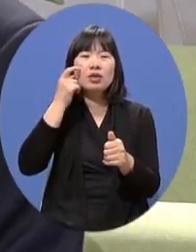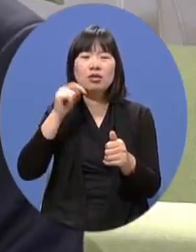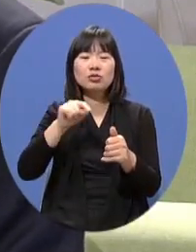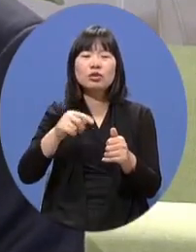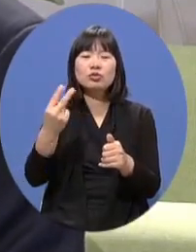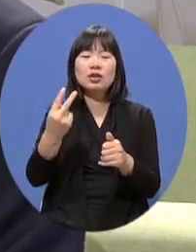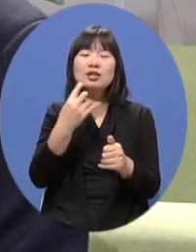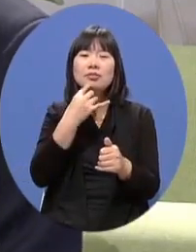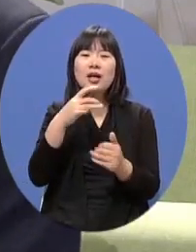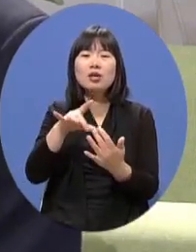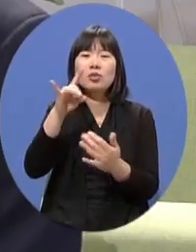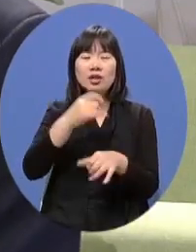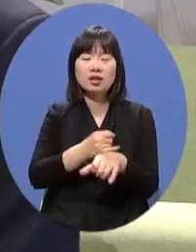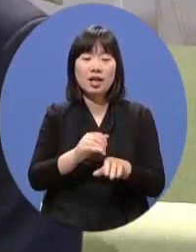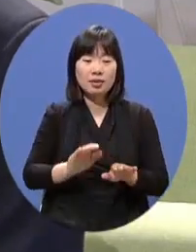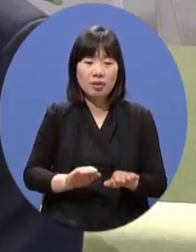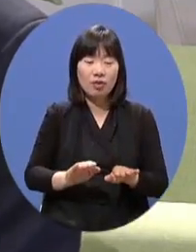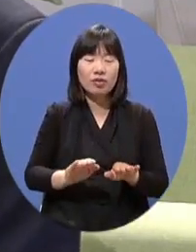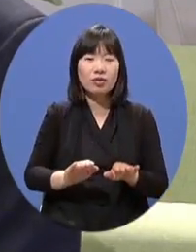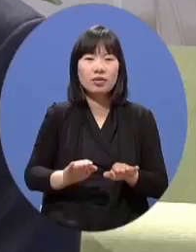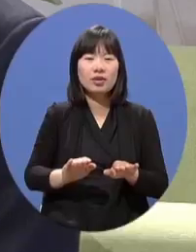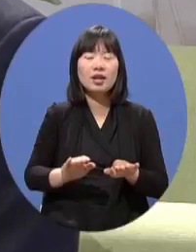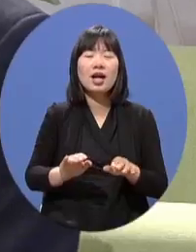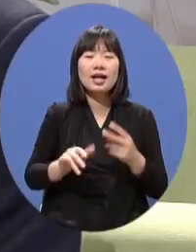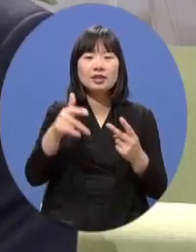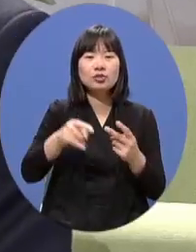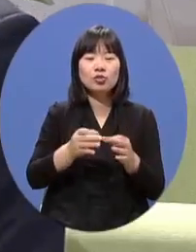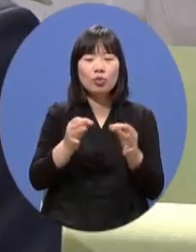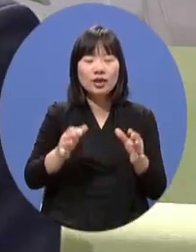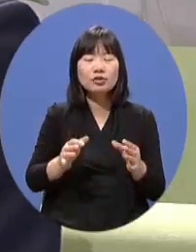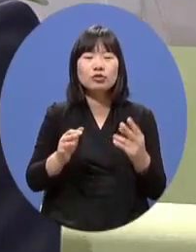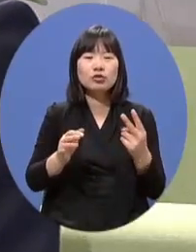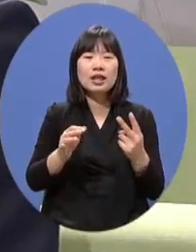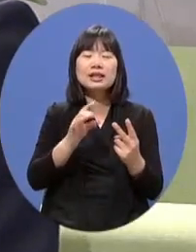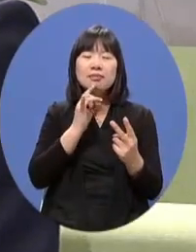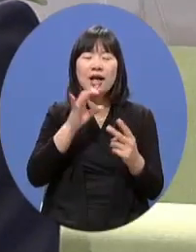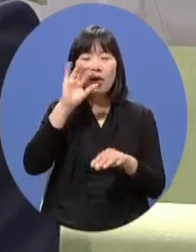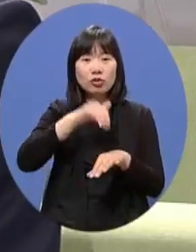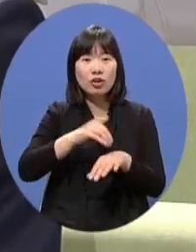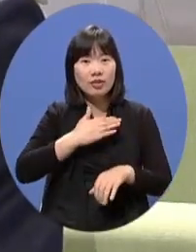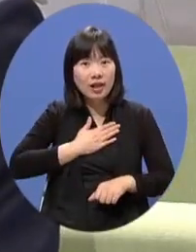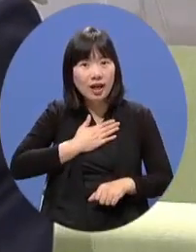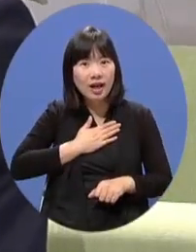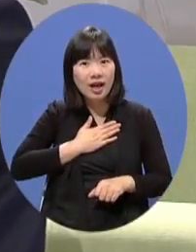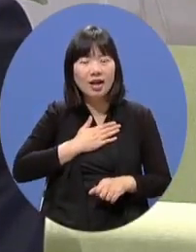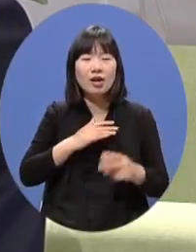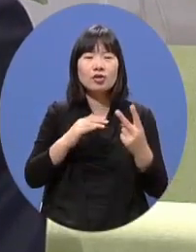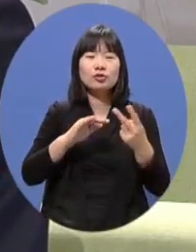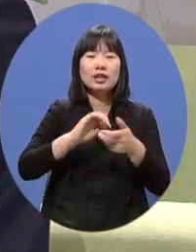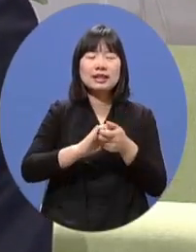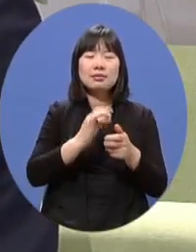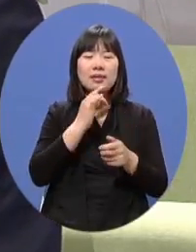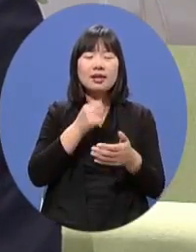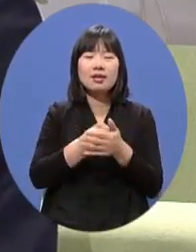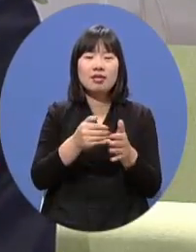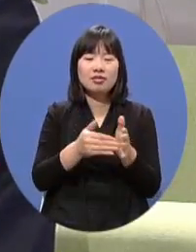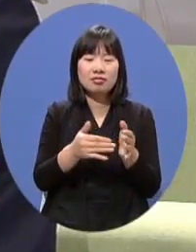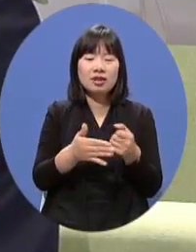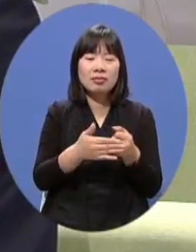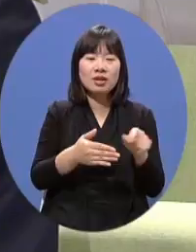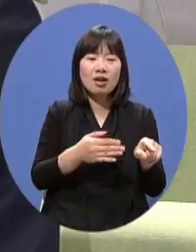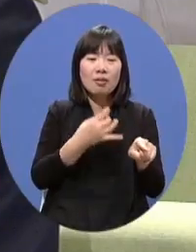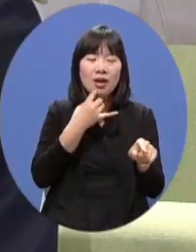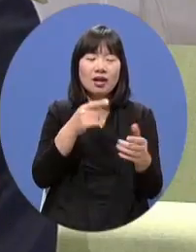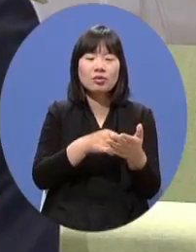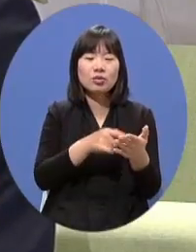가지만 골라서. 이번에는, 이번 달은, 이번 2주에는 우리 두 가지만 훈련하는 거야. 하고서 두 가지만 정해서 그것만 갖고